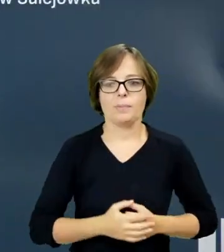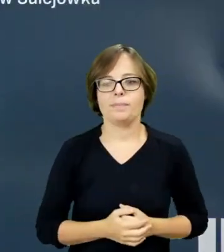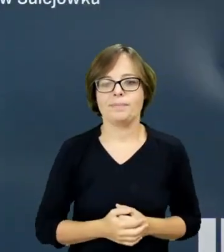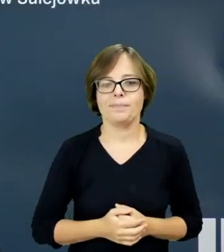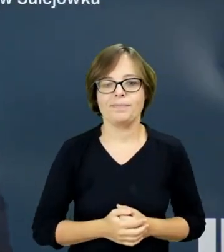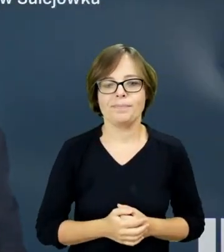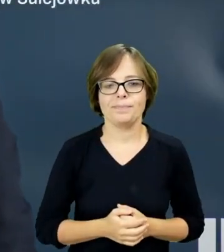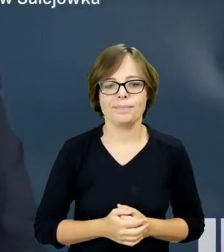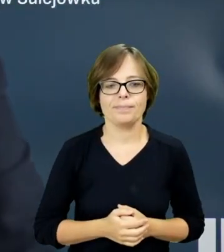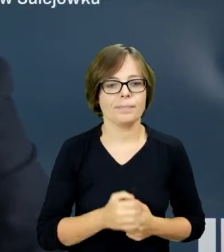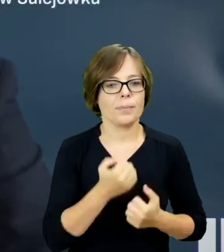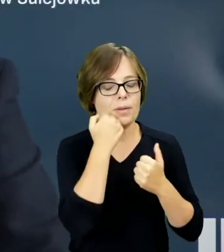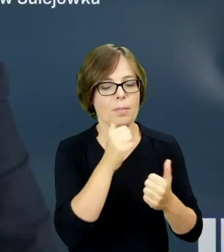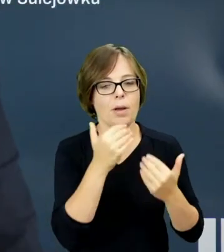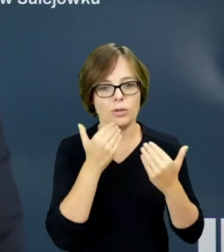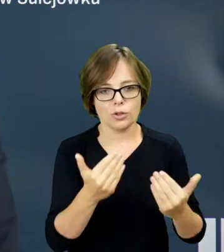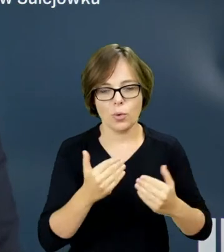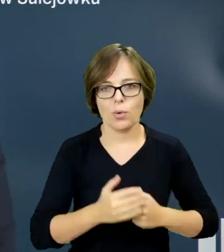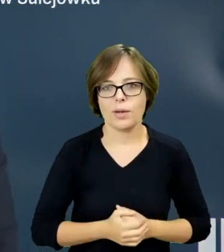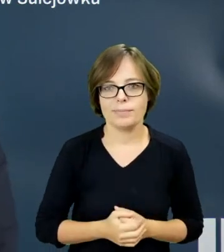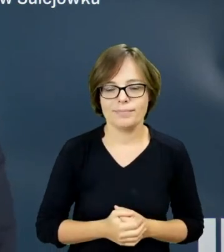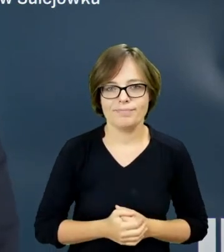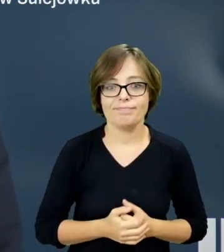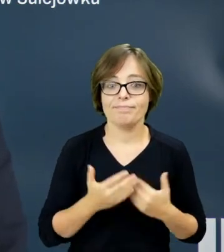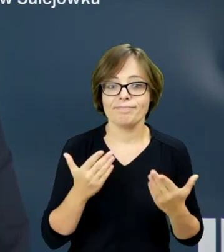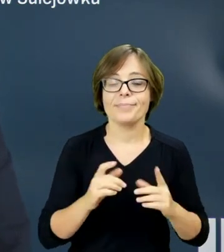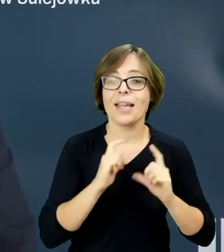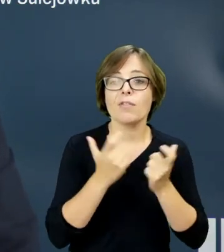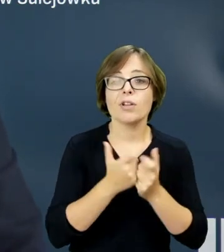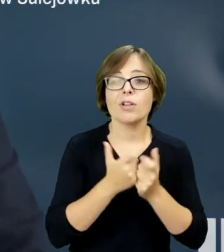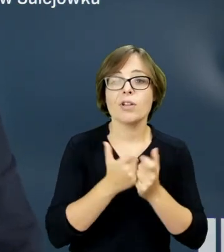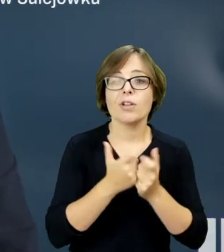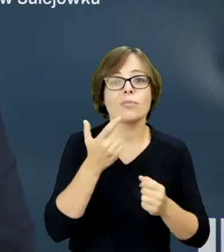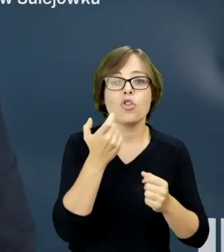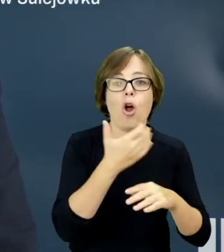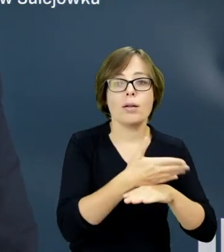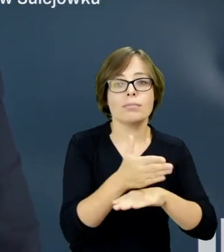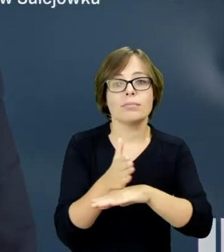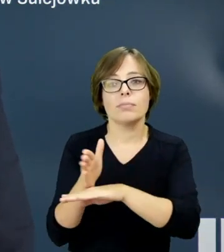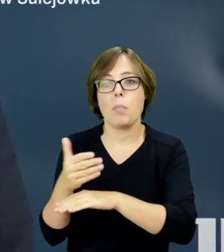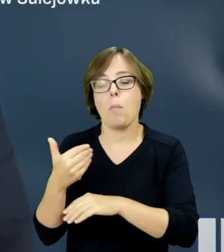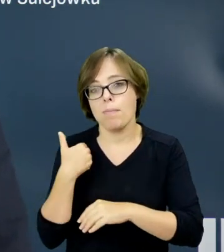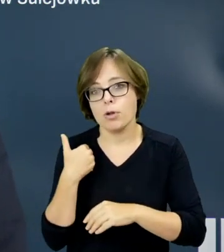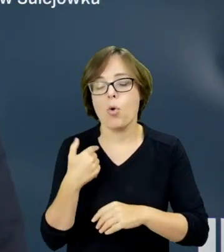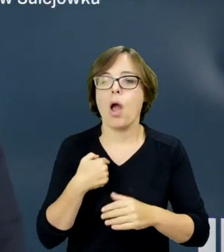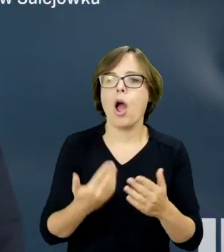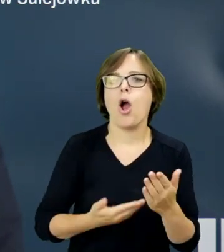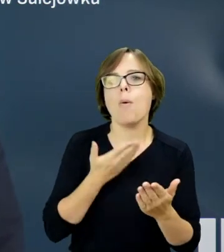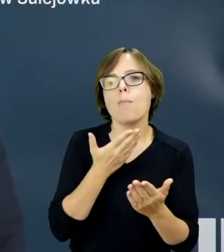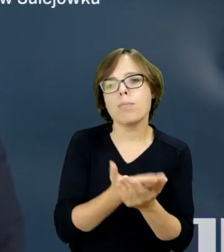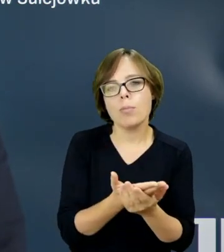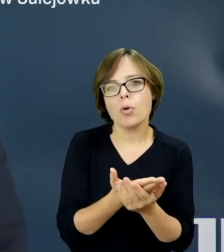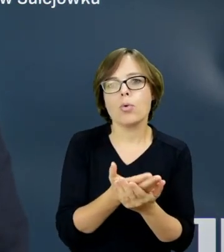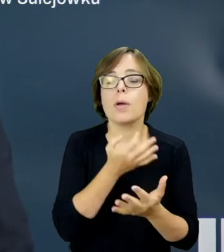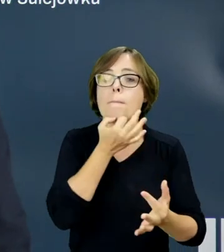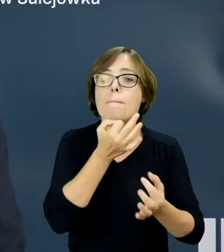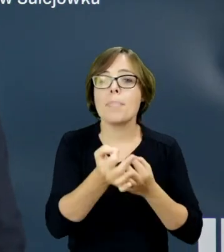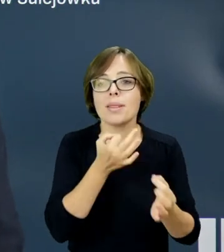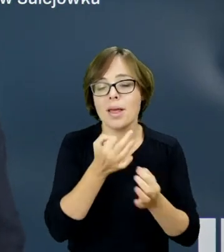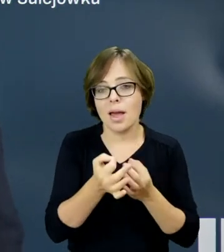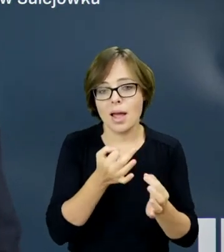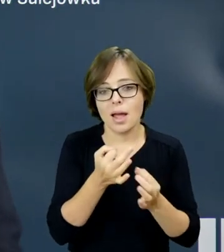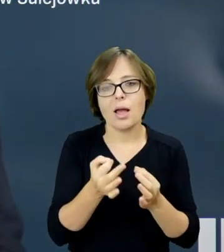Dobrze, bardzo dziękuję. Ponieważ wszystkie wystąpienia trochę się przedłużyły, to proponuję, żeby ewentualne pytania zadać już